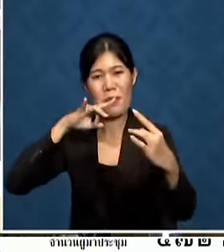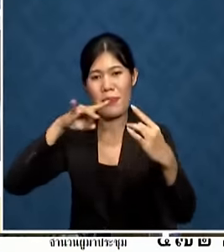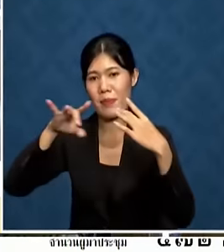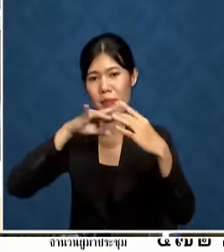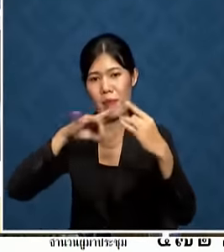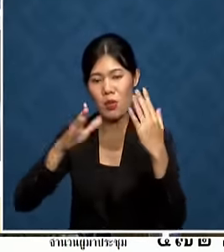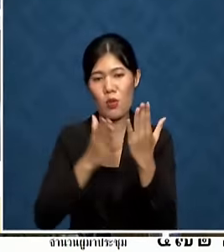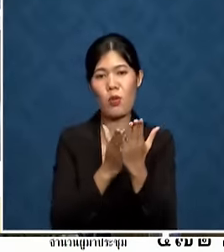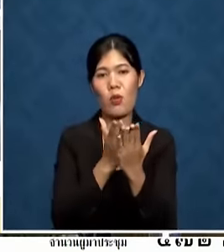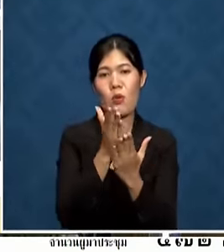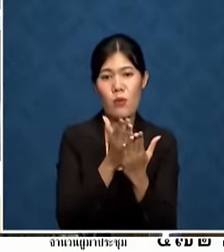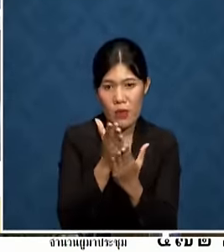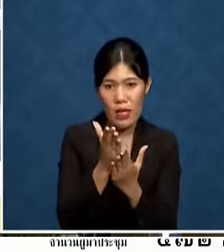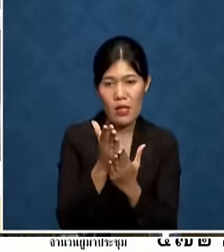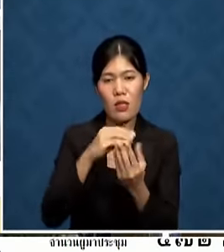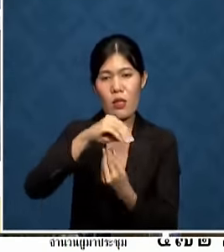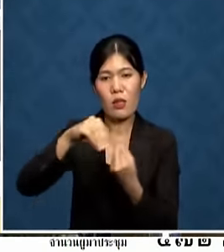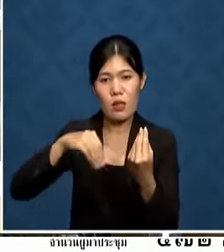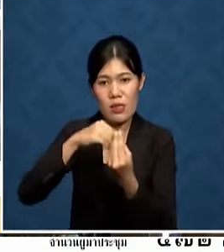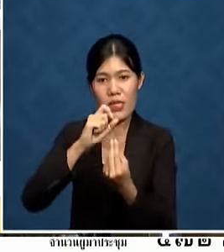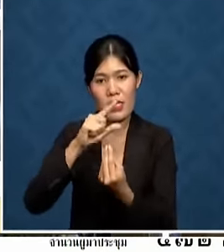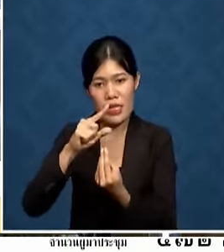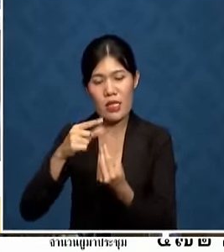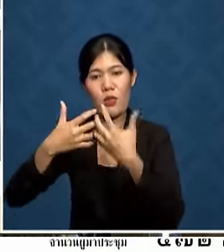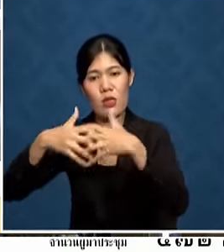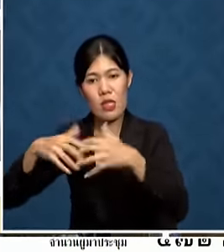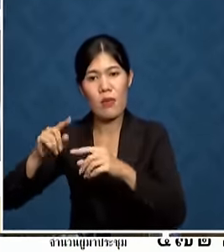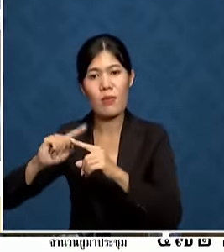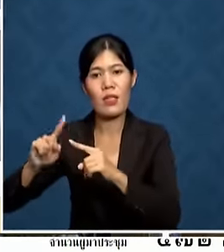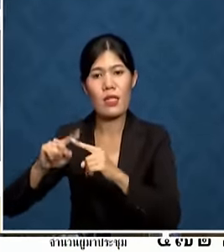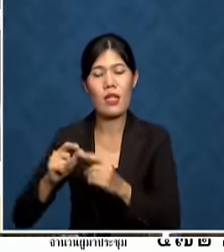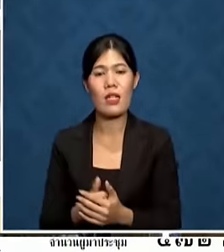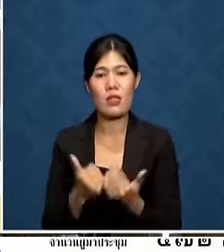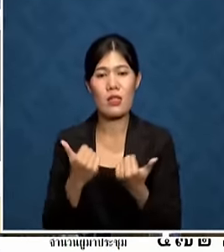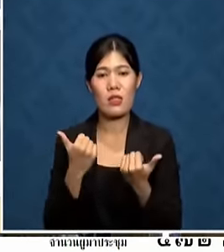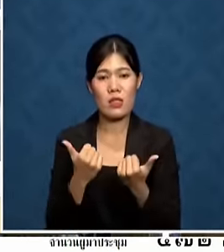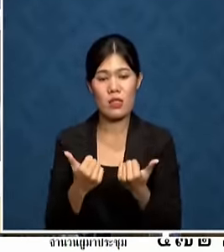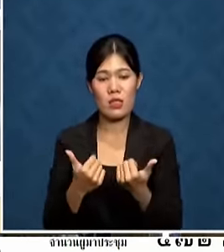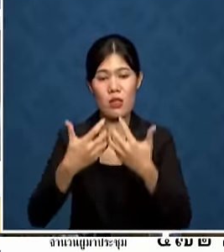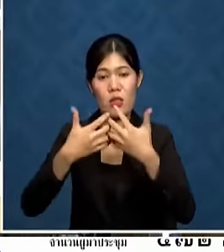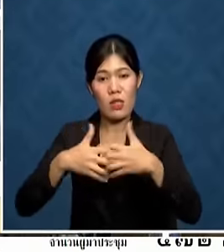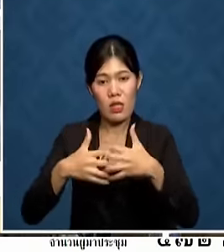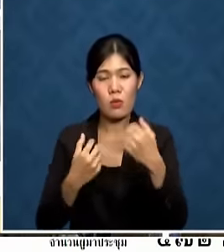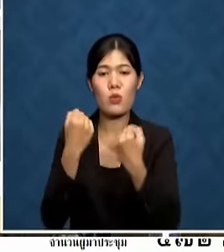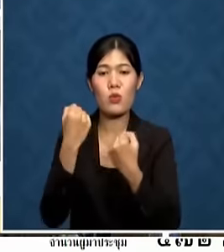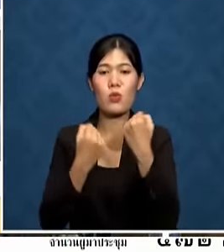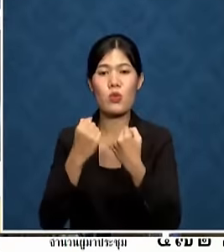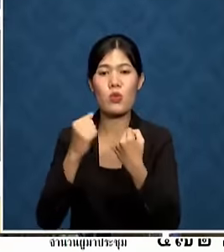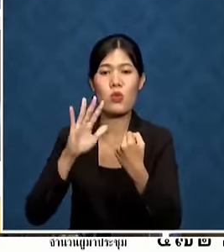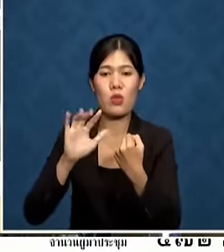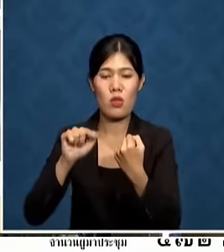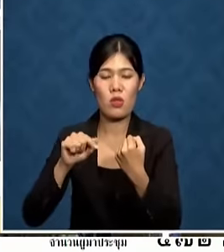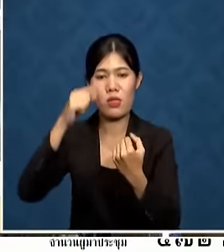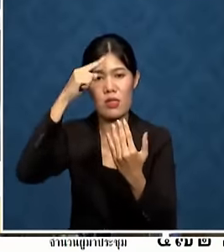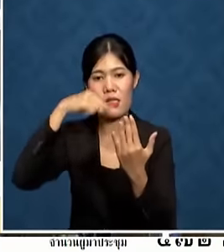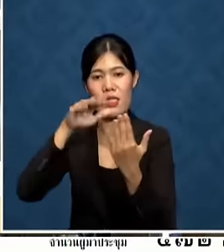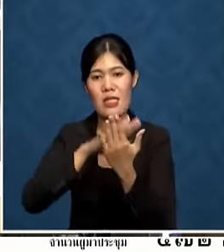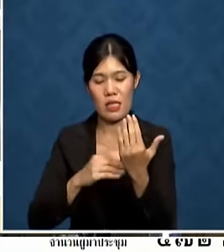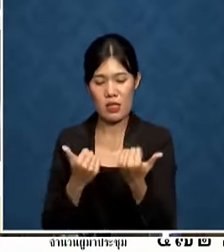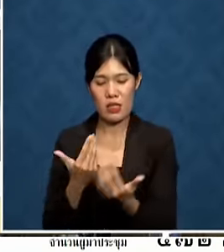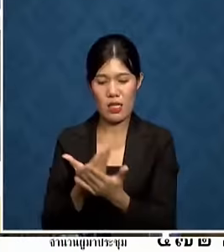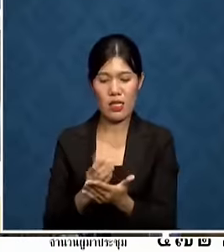ไม่สับสนโดของประเทศไม่ว่าจะเป็นโดสำคัญของไทยที่มีอยู่แล้วอย่างอุตสาหกรรมรถยนต์สันดาบท่านจัดงบเพื่อสนับสนุนการเปลี่ยนผ่านไม่เพียง